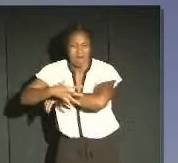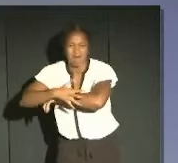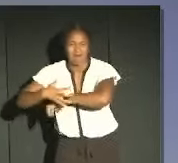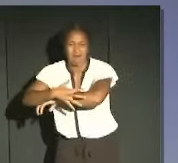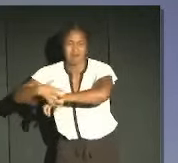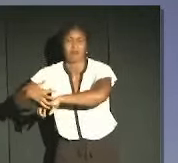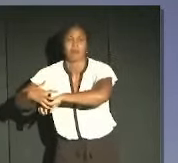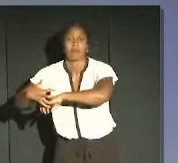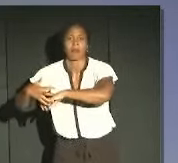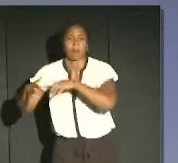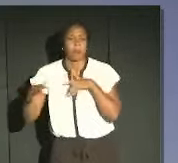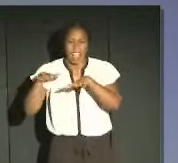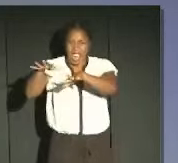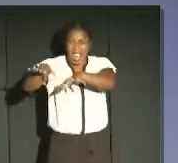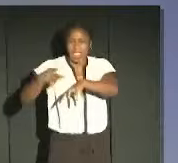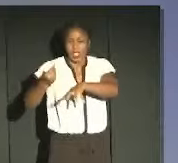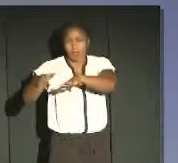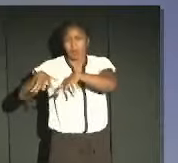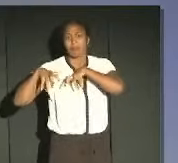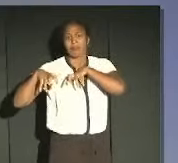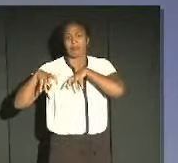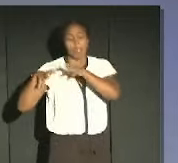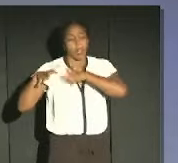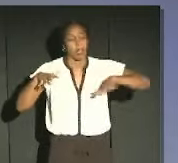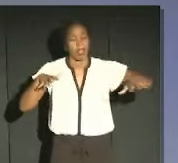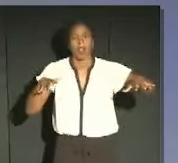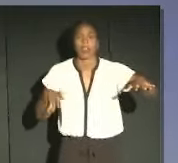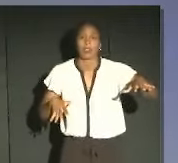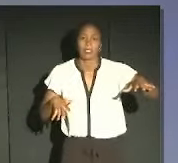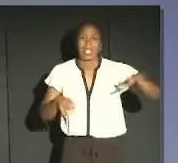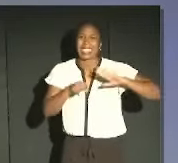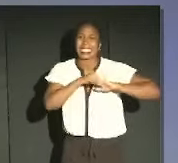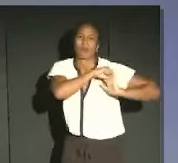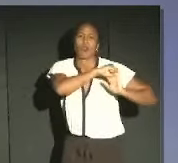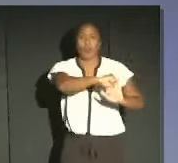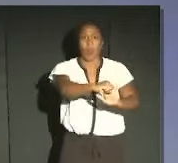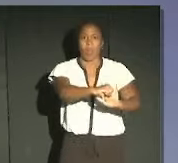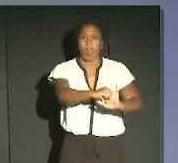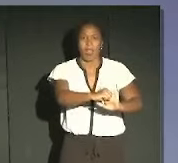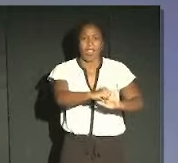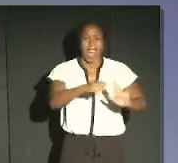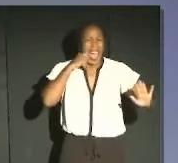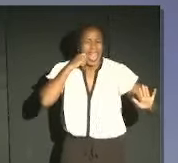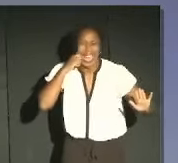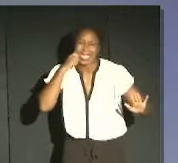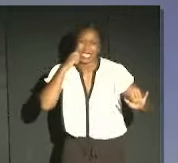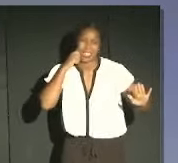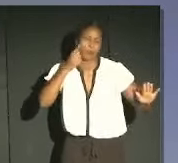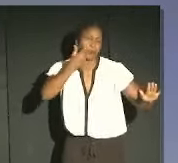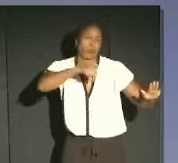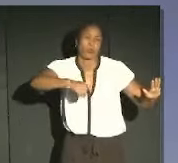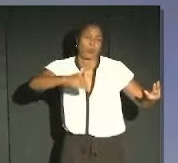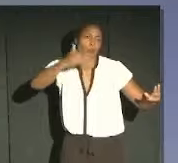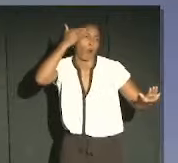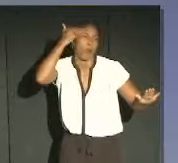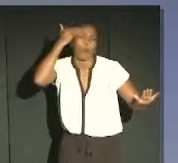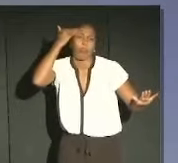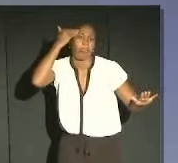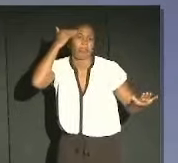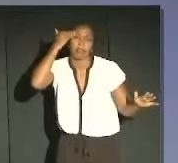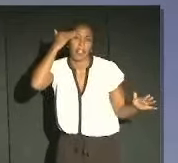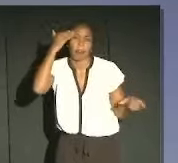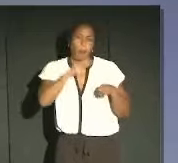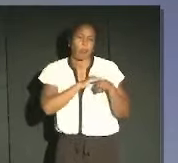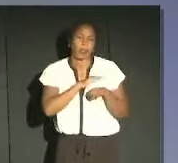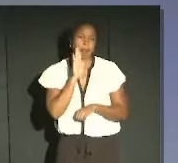l'autre côté le toute extrême droite raciste dont on connaît déjà l'ensemble